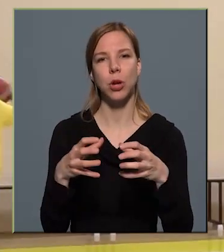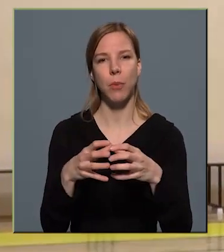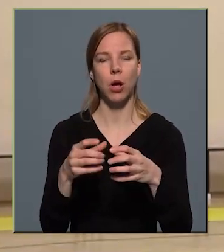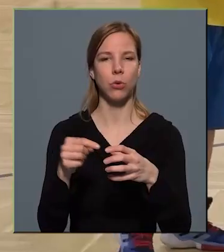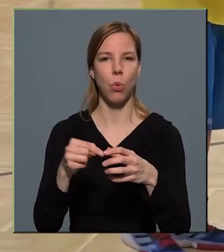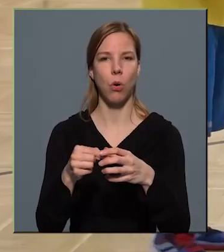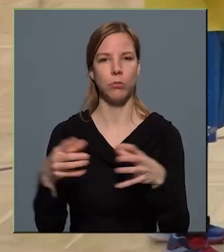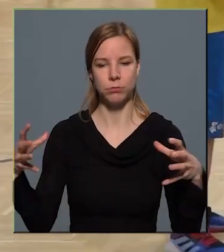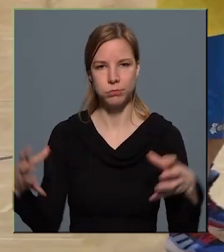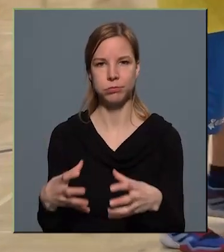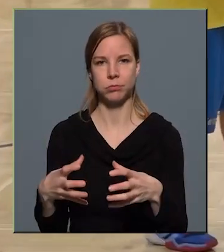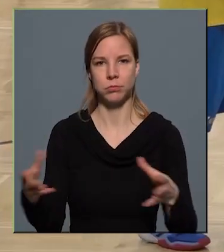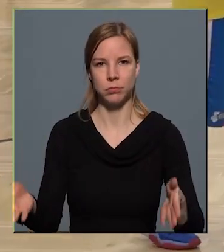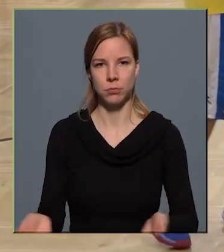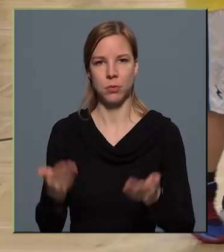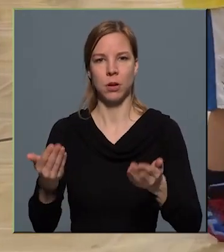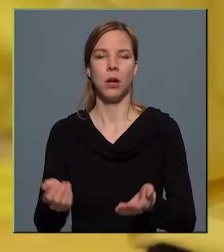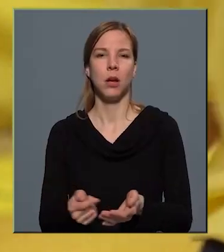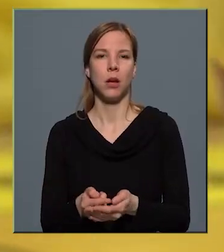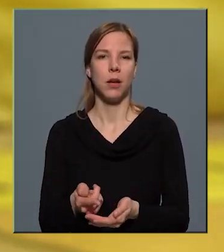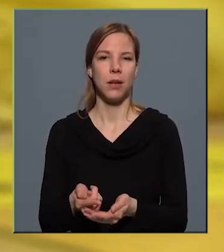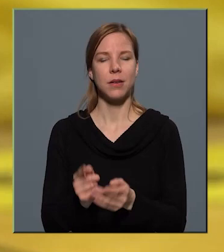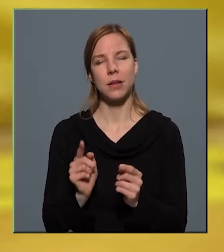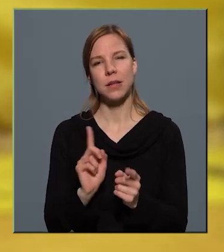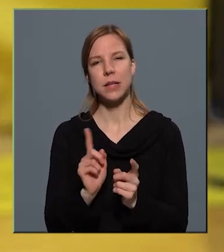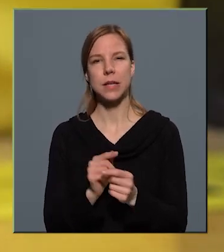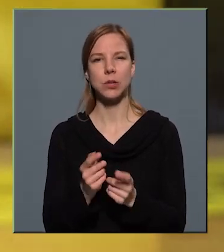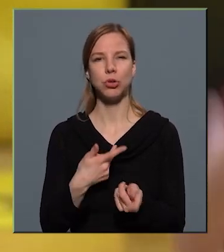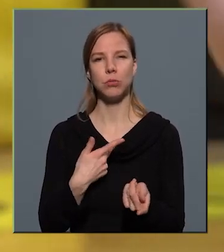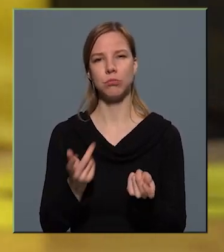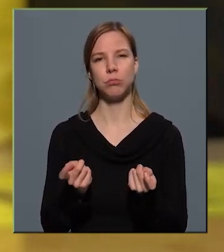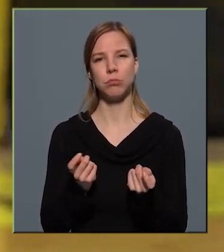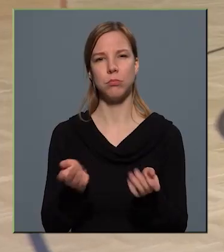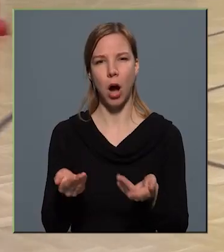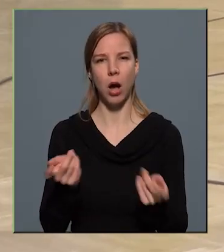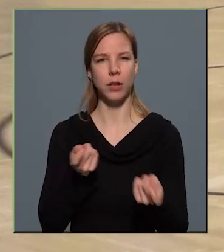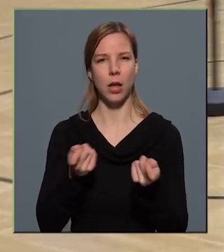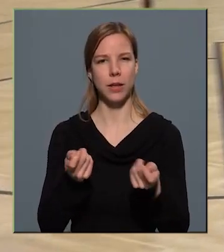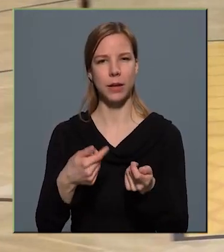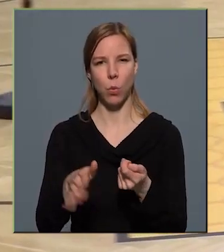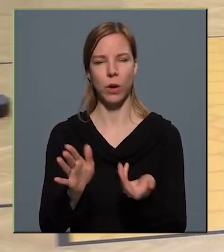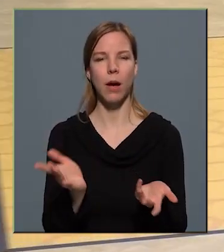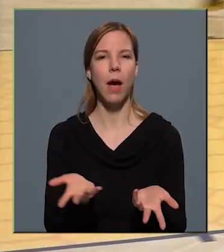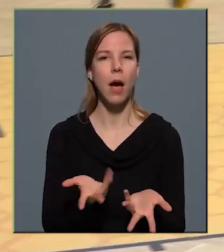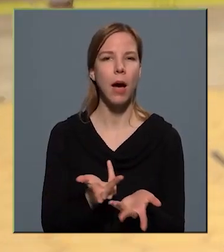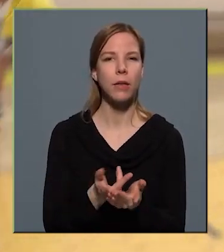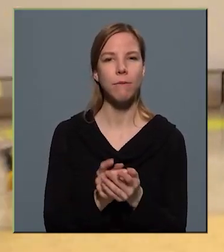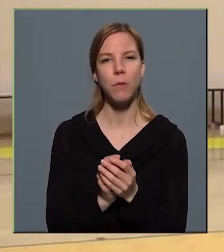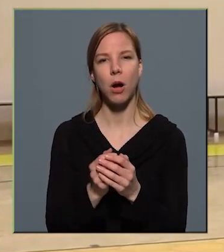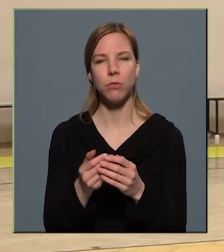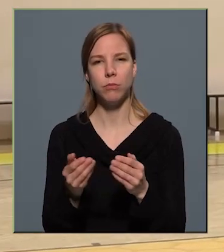egybefogni, ha úgy tetszik, kicsit hajtani őket, adott esetben pedig